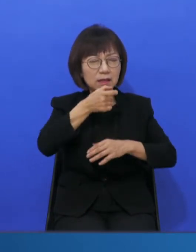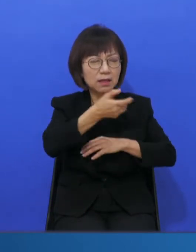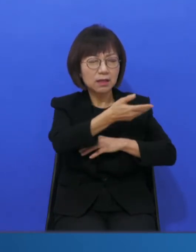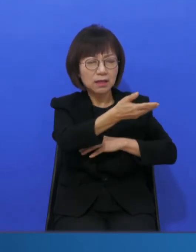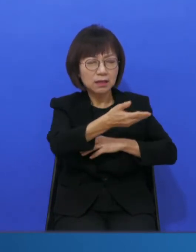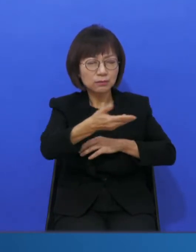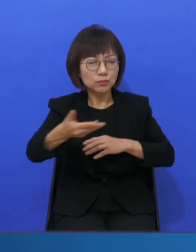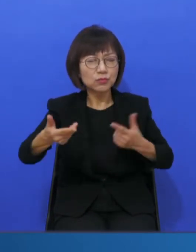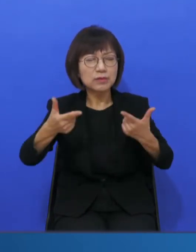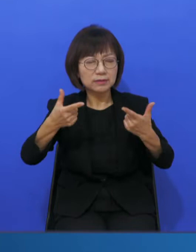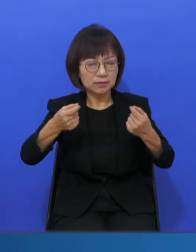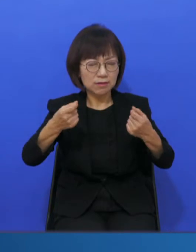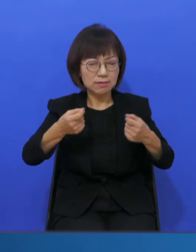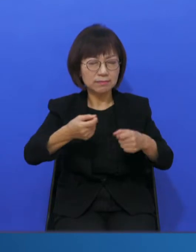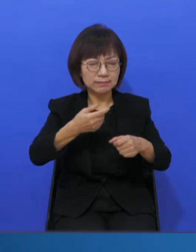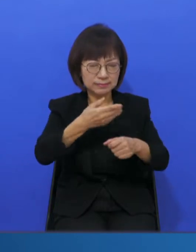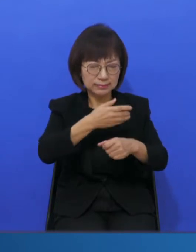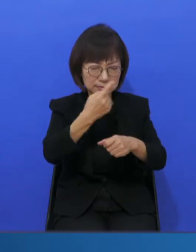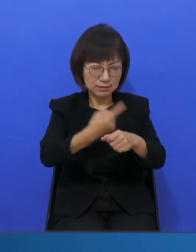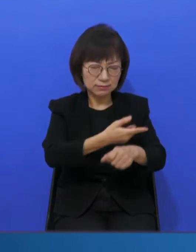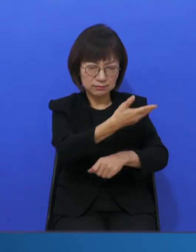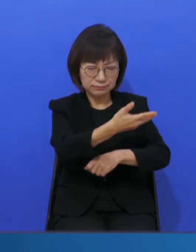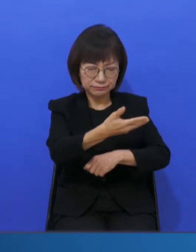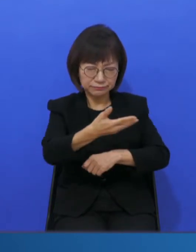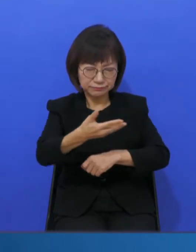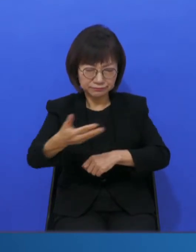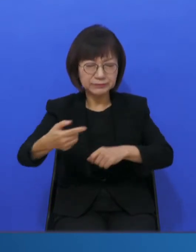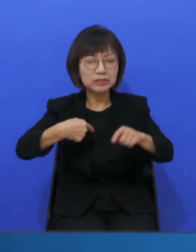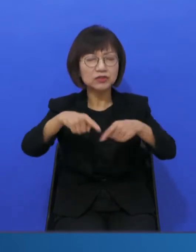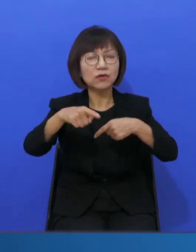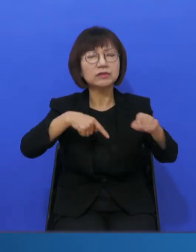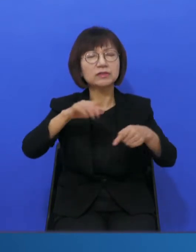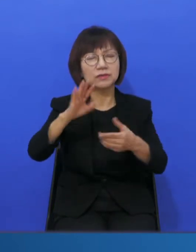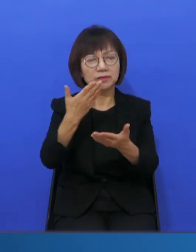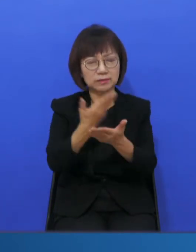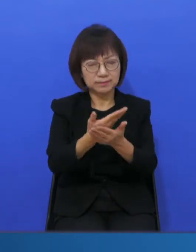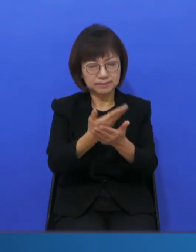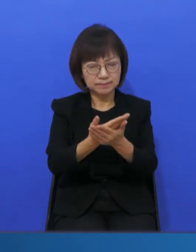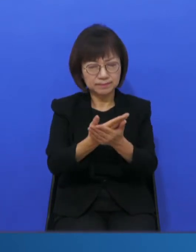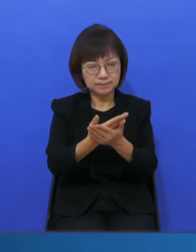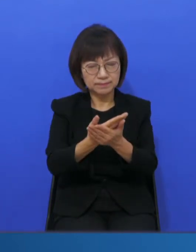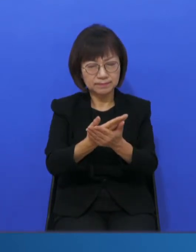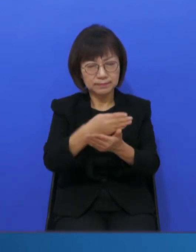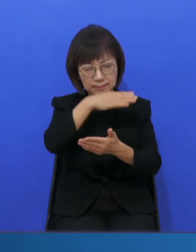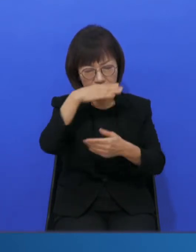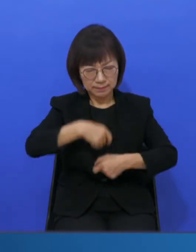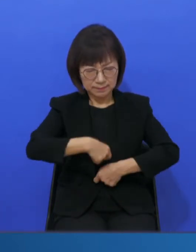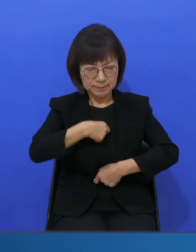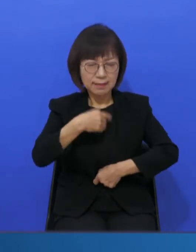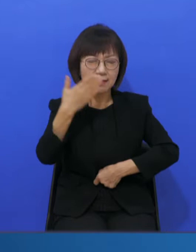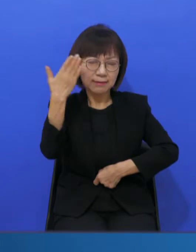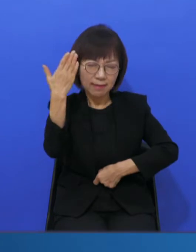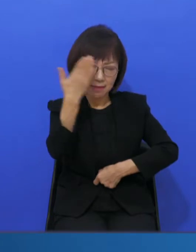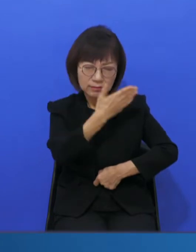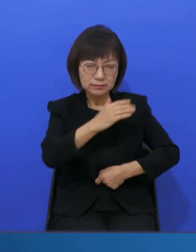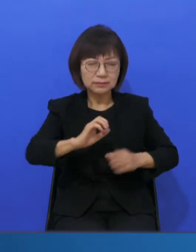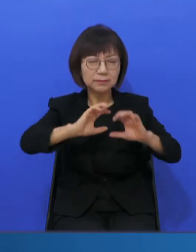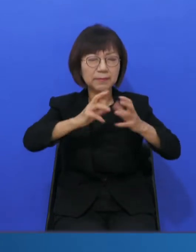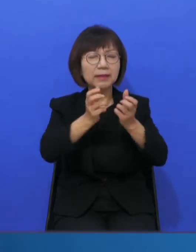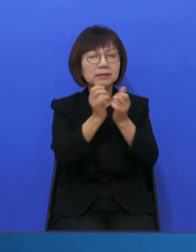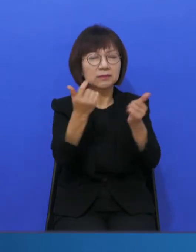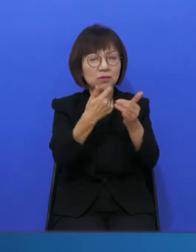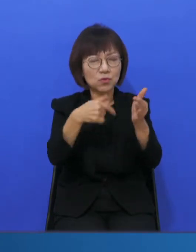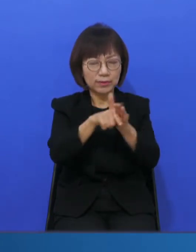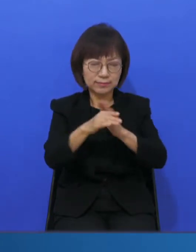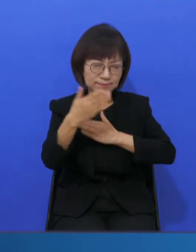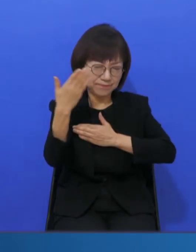justice and righteous flow like a river in this country. 정의롭고 깨끗하며 백성들을 위한 선한 정치를 베풀